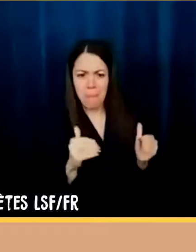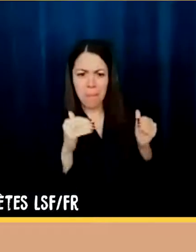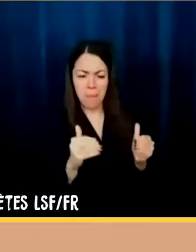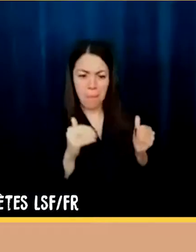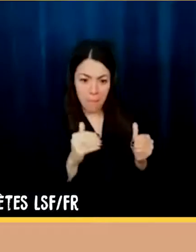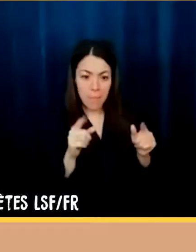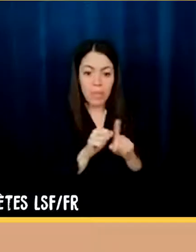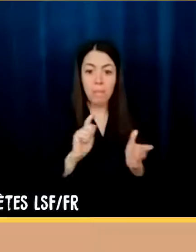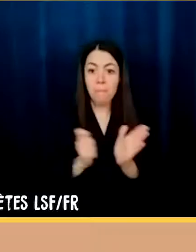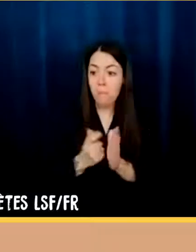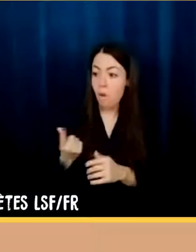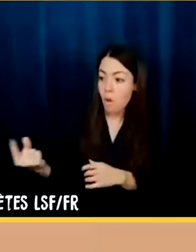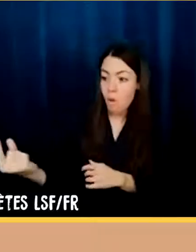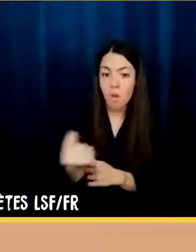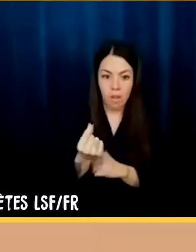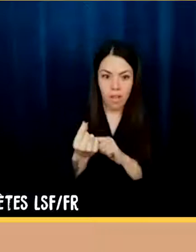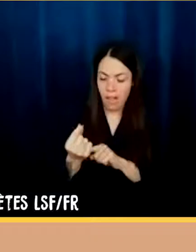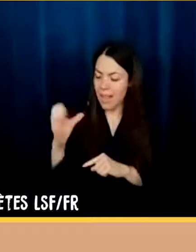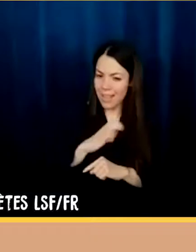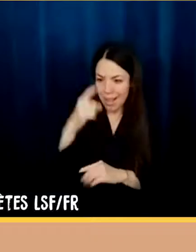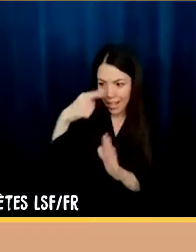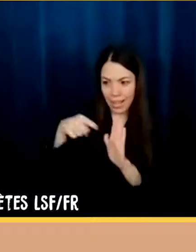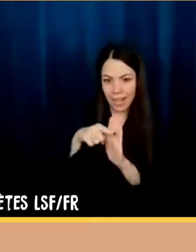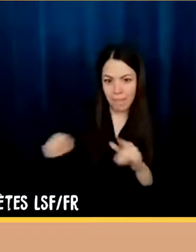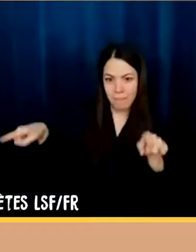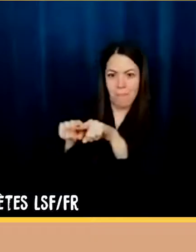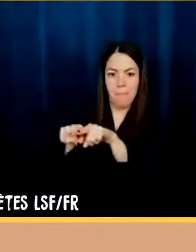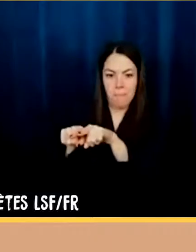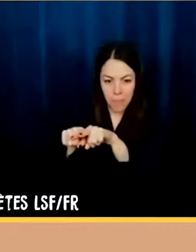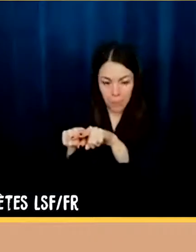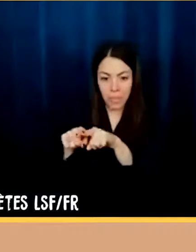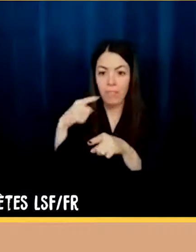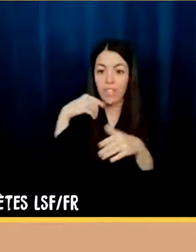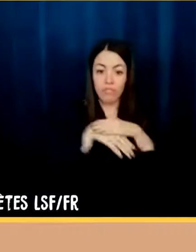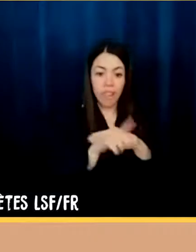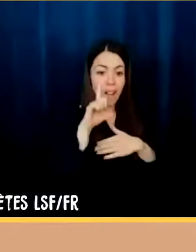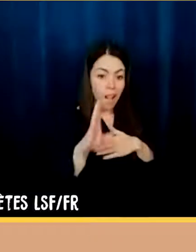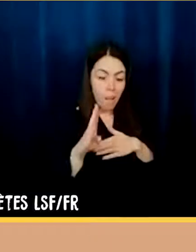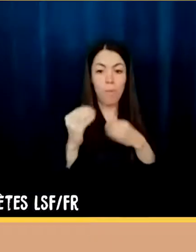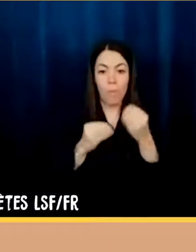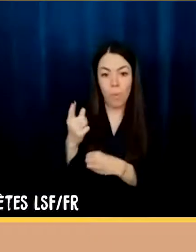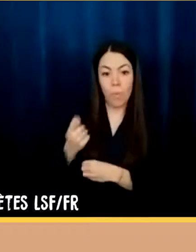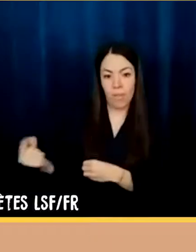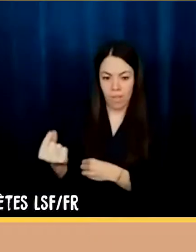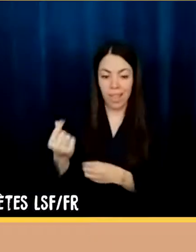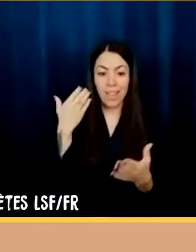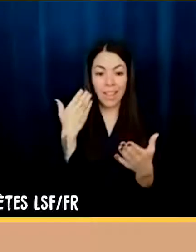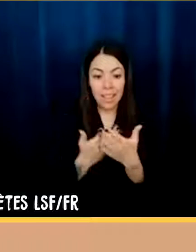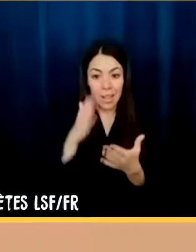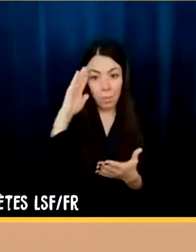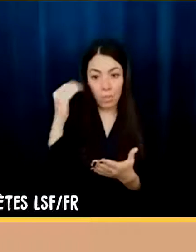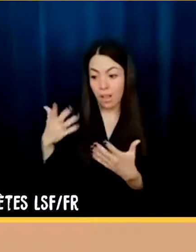de collaboration, ces liens de travail que l'on a au sein de LALAB. Et c'est parce que ce cadre existe que ce projet a pu